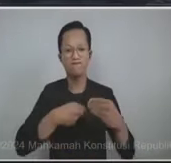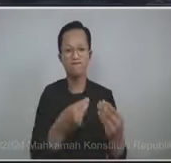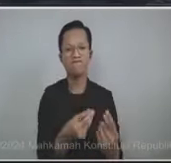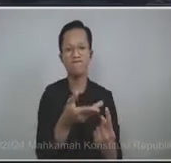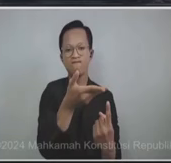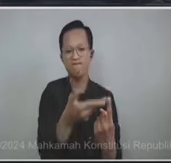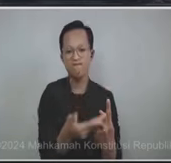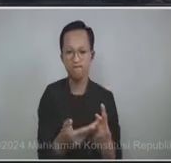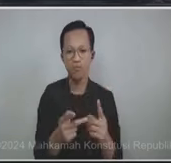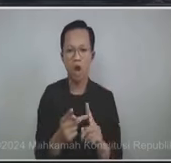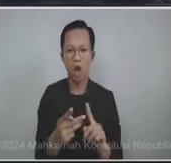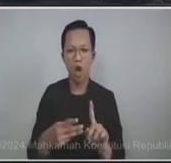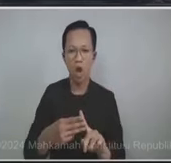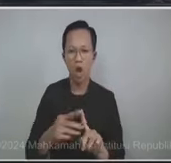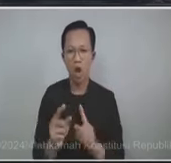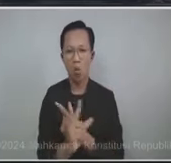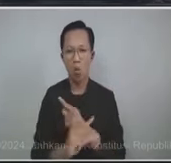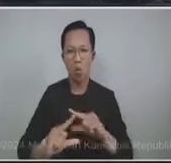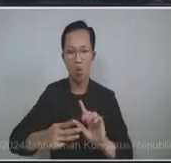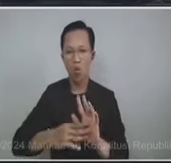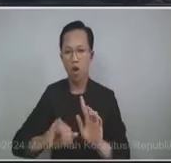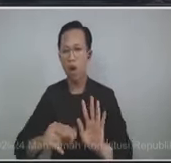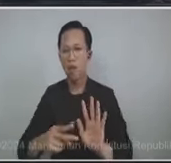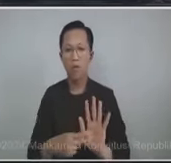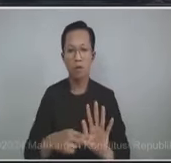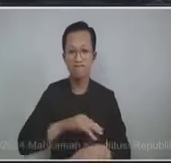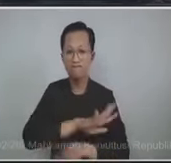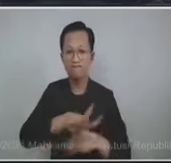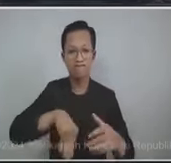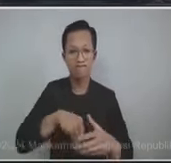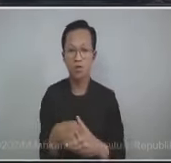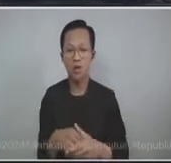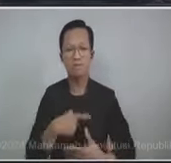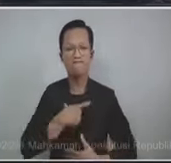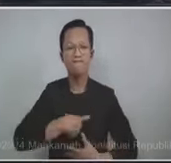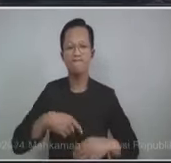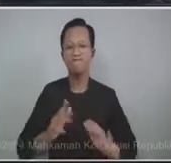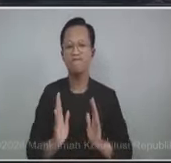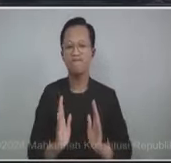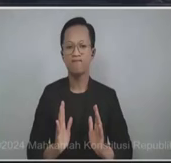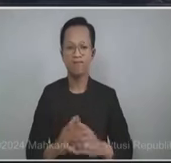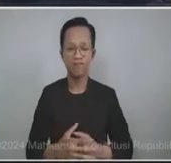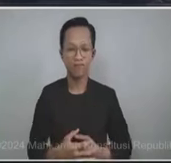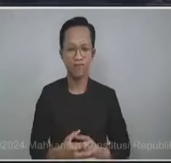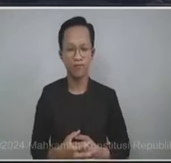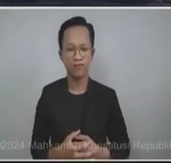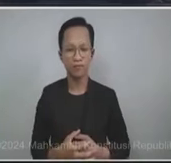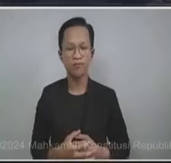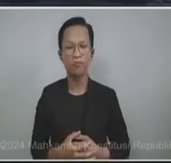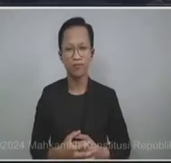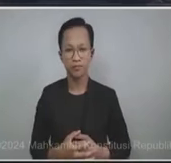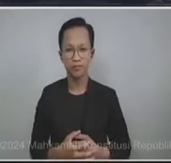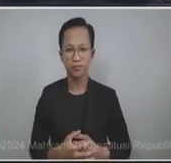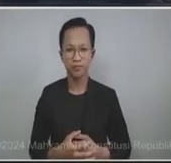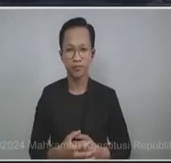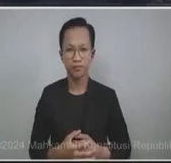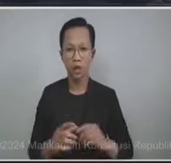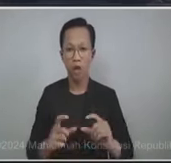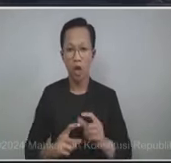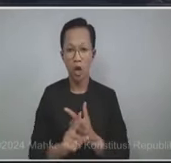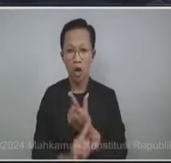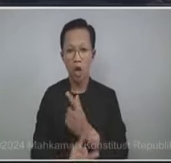kawan-kawan kesemuanya adalah advokat dan seterusnya dianggap diucapkan suukur destieli Gulo